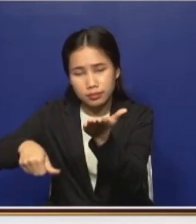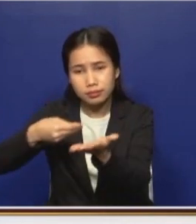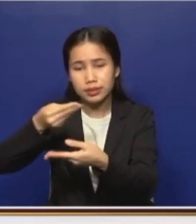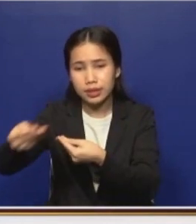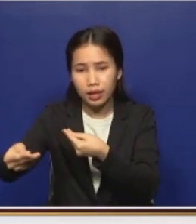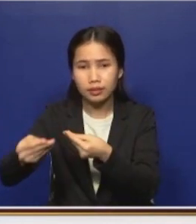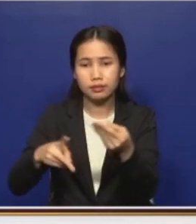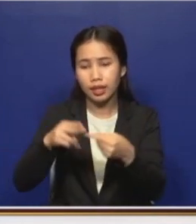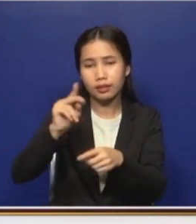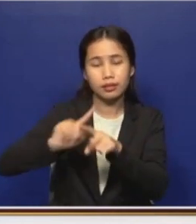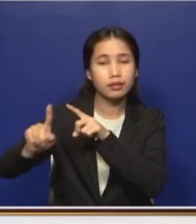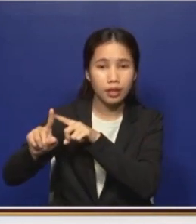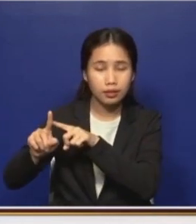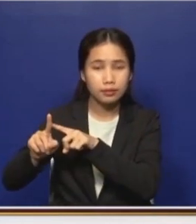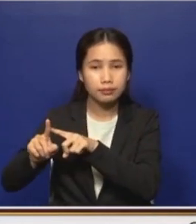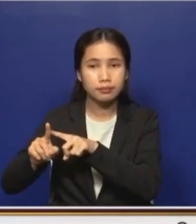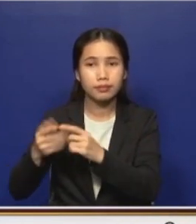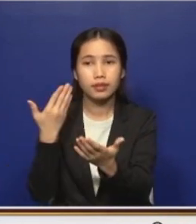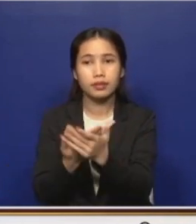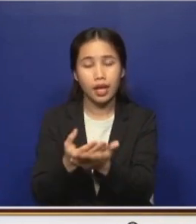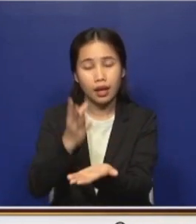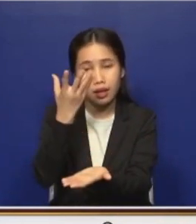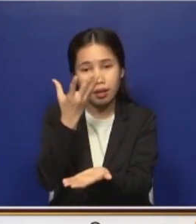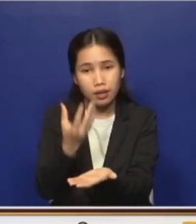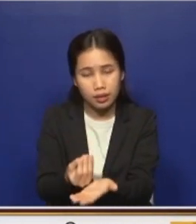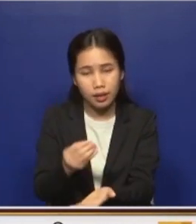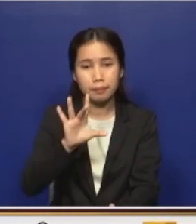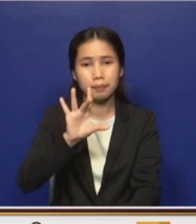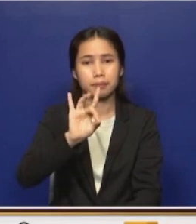ถ้าผมพูดได้เห็นหน้ากลัวล้มละลายฮะ